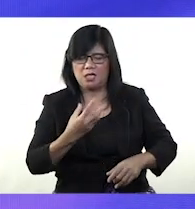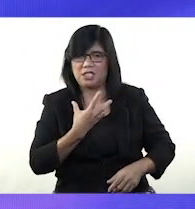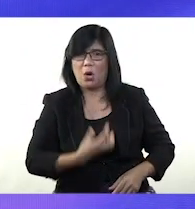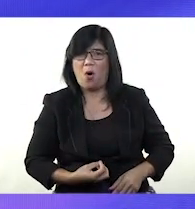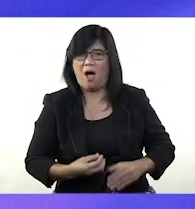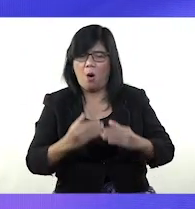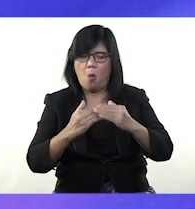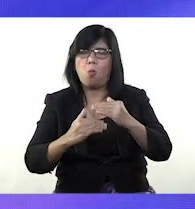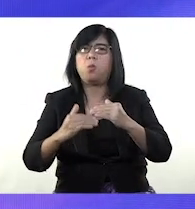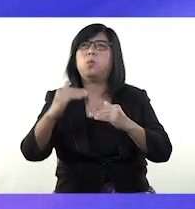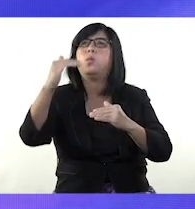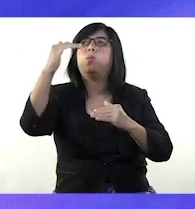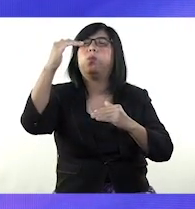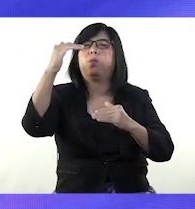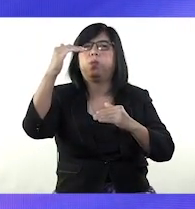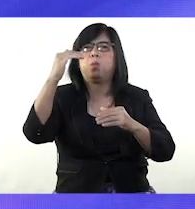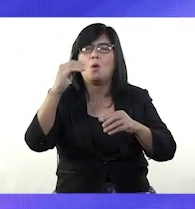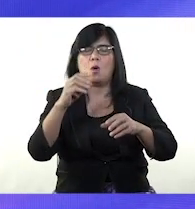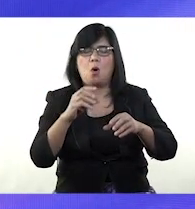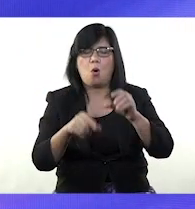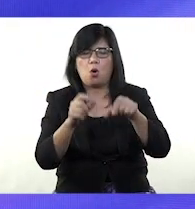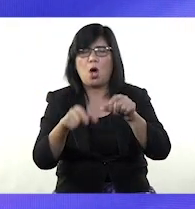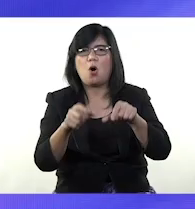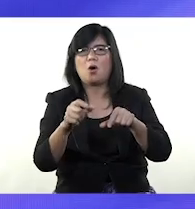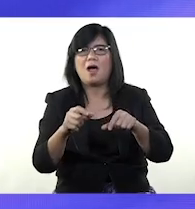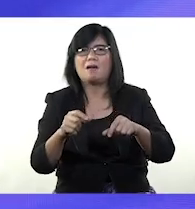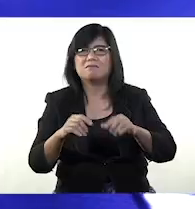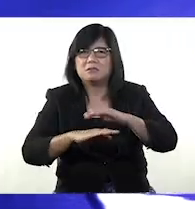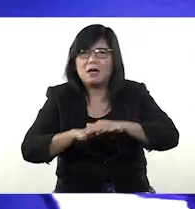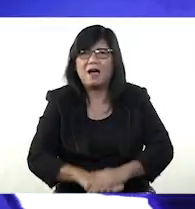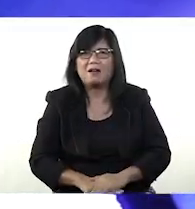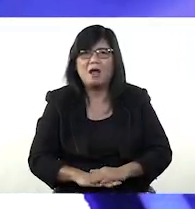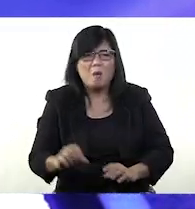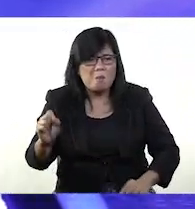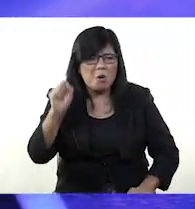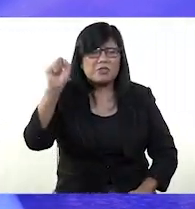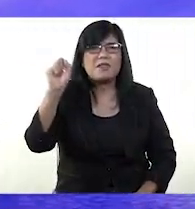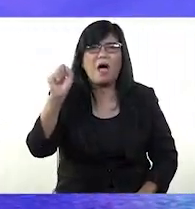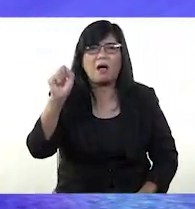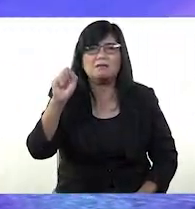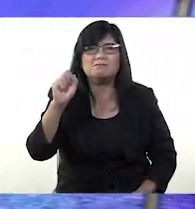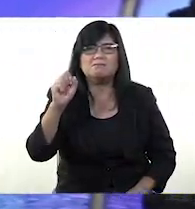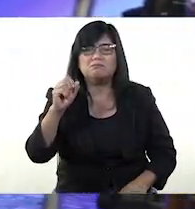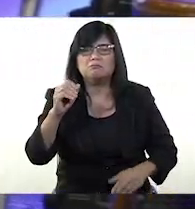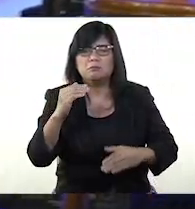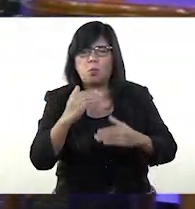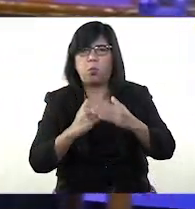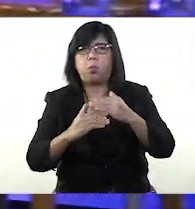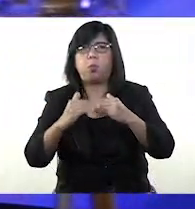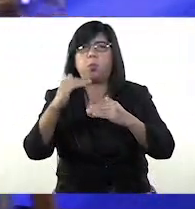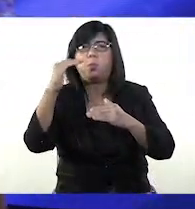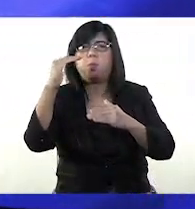MP3 orang tertekan tinggal orang berontak hal ini makin tinggi Kenapa Kan enggak ada kedamaian jiwanya gelisah jiwanya